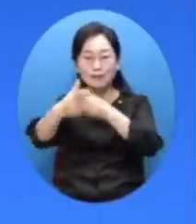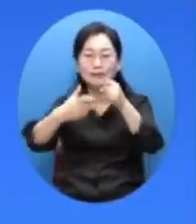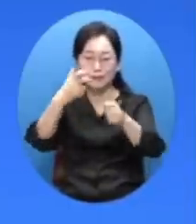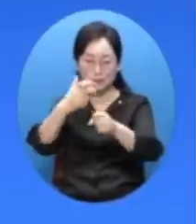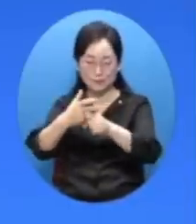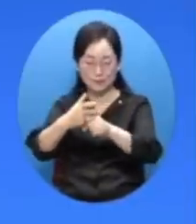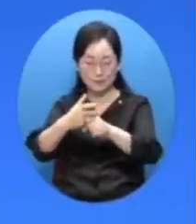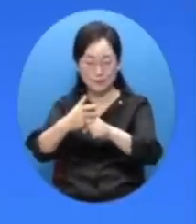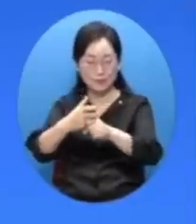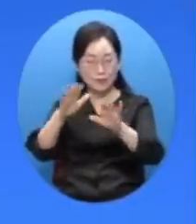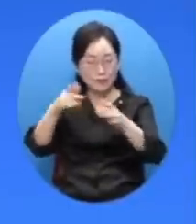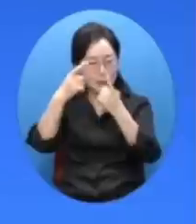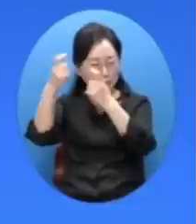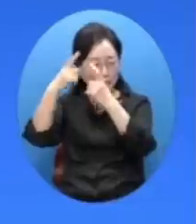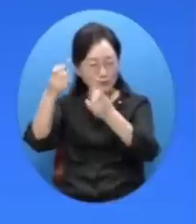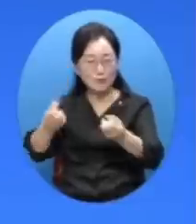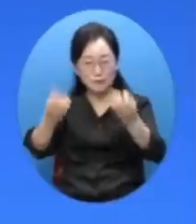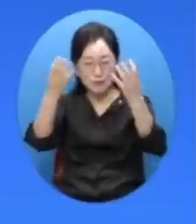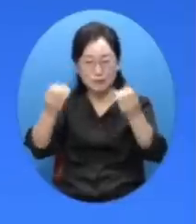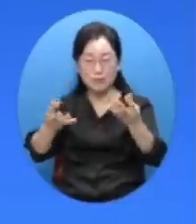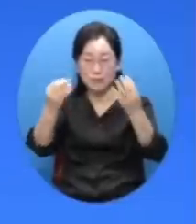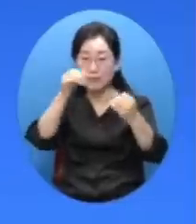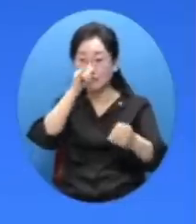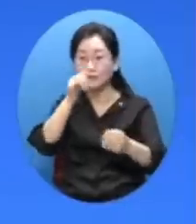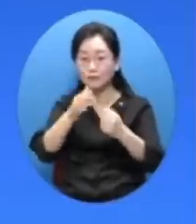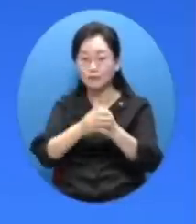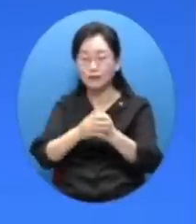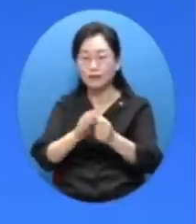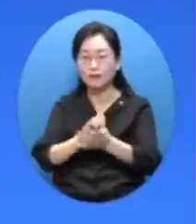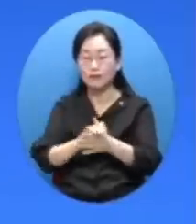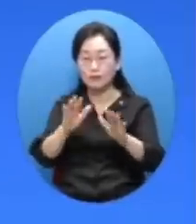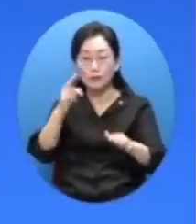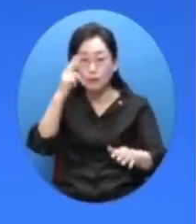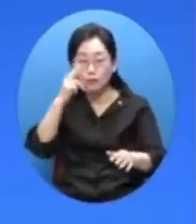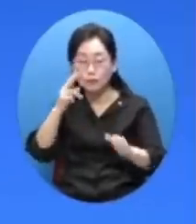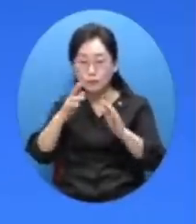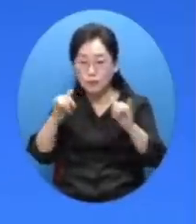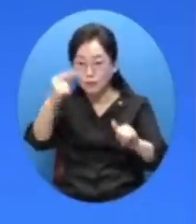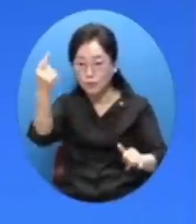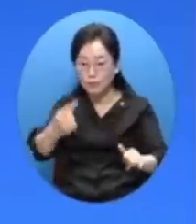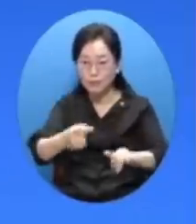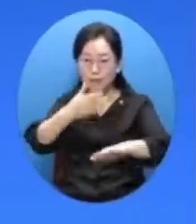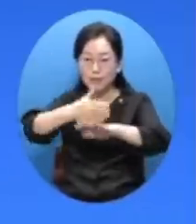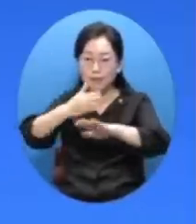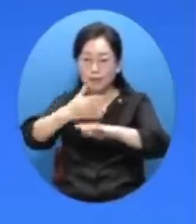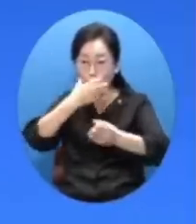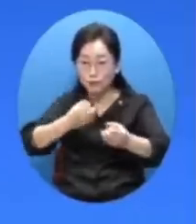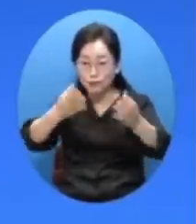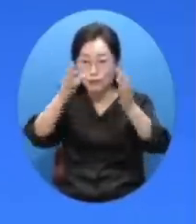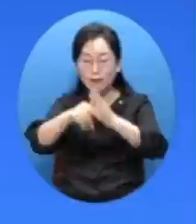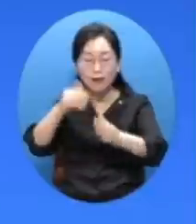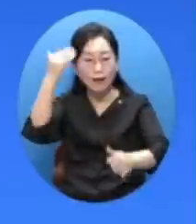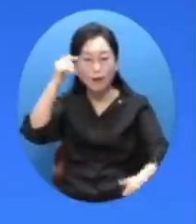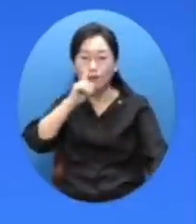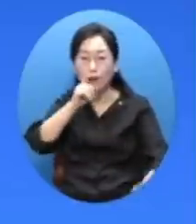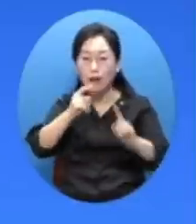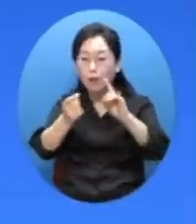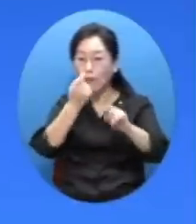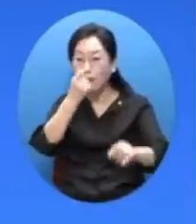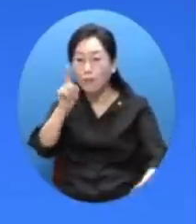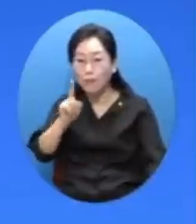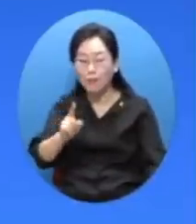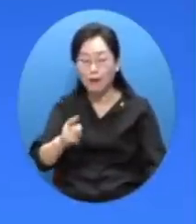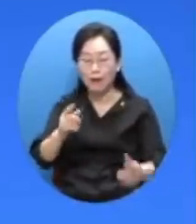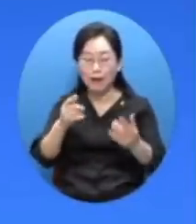70주년 행사를 많이 하는데 미국 사람들이 그 나와서 감사 인사라고 축사하면서 끝에 한국말을 배워서 하는 말이 있습니다.